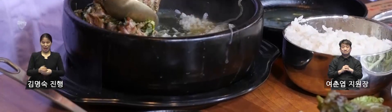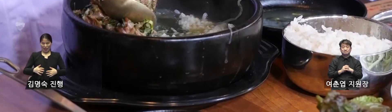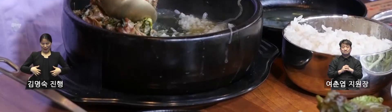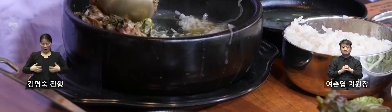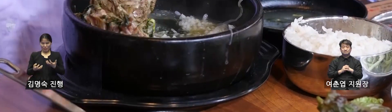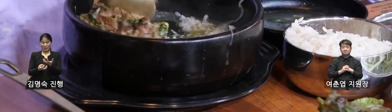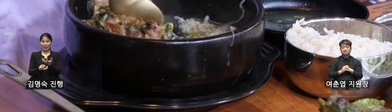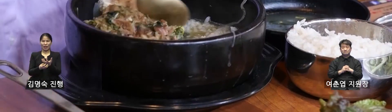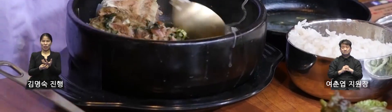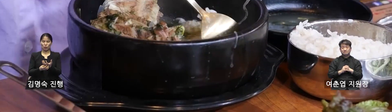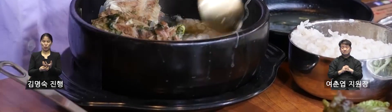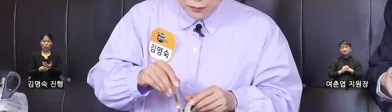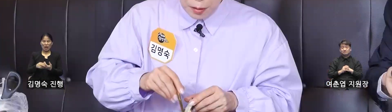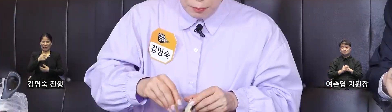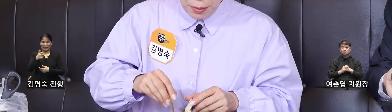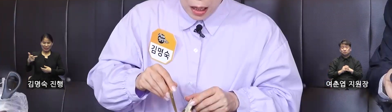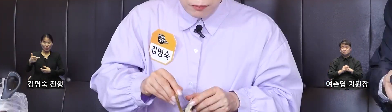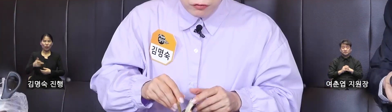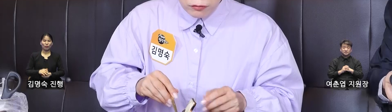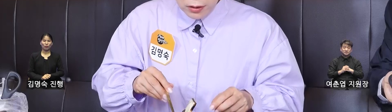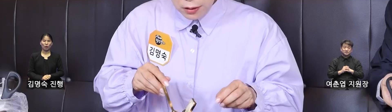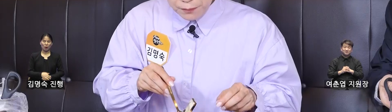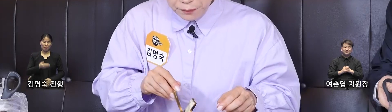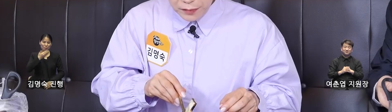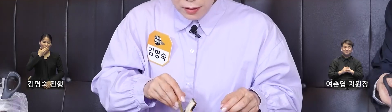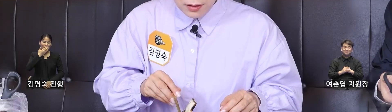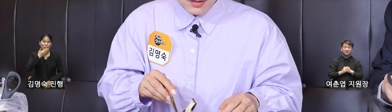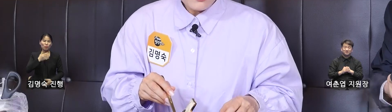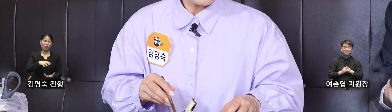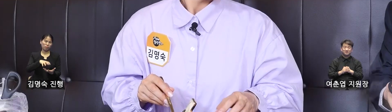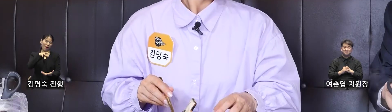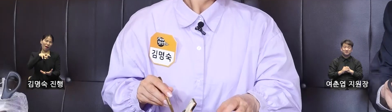그냥 왕갈비탕에다가 그냥 밥도 그냥